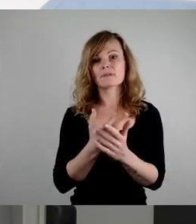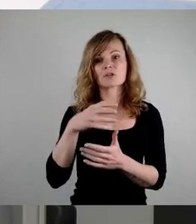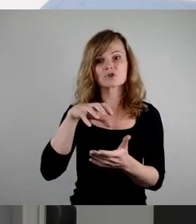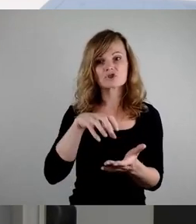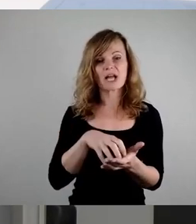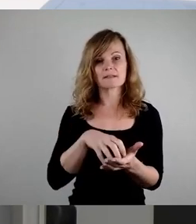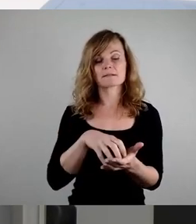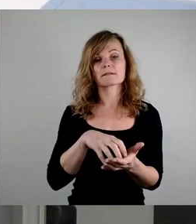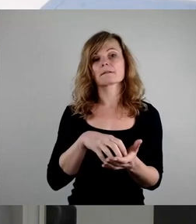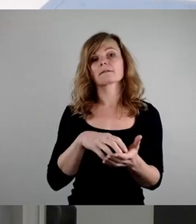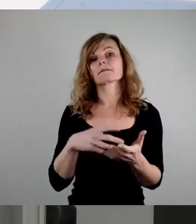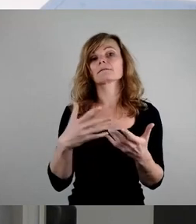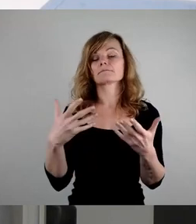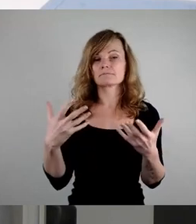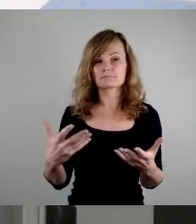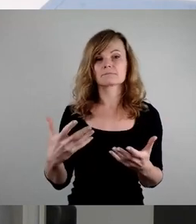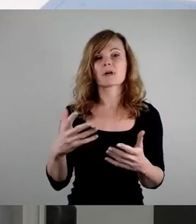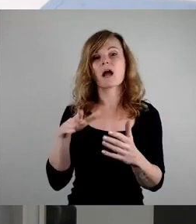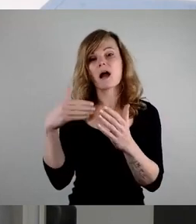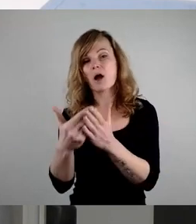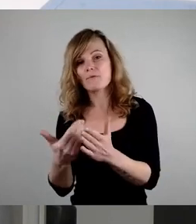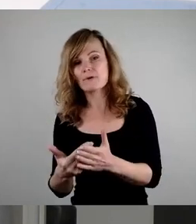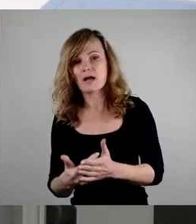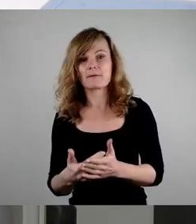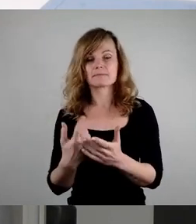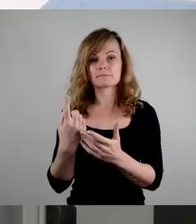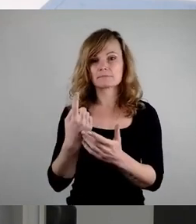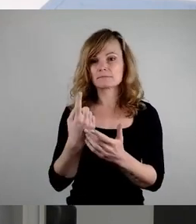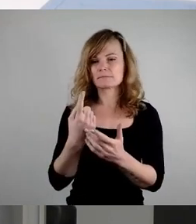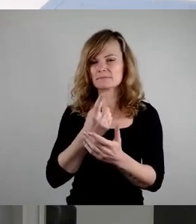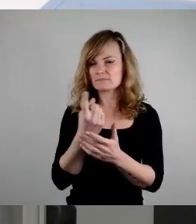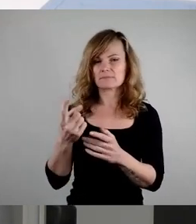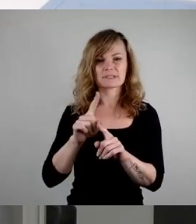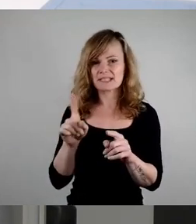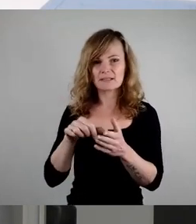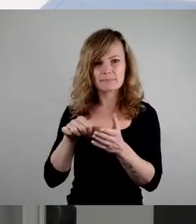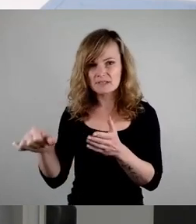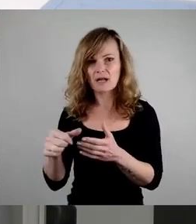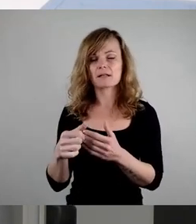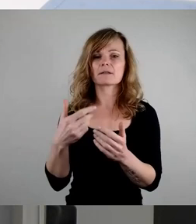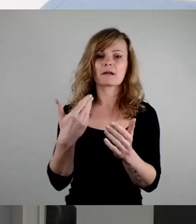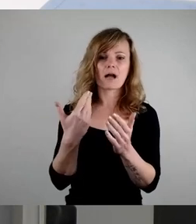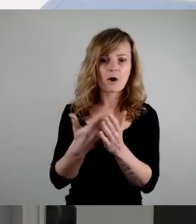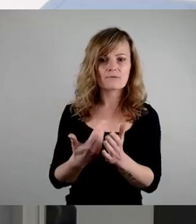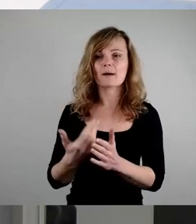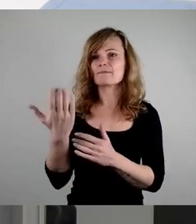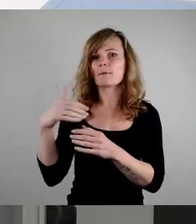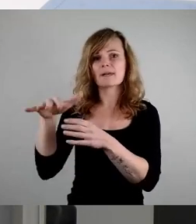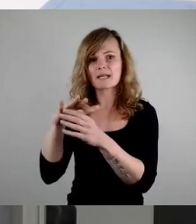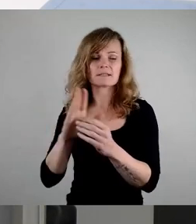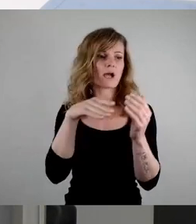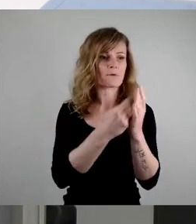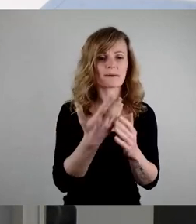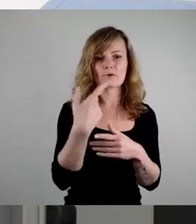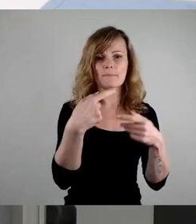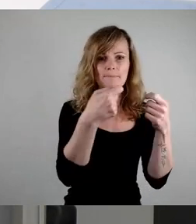wird durch Aufgaben, die dann auch teilweise nicht bezahlt werden vom Land und vom Bund, können wir dann so mit dem